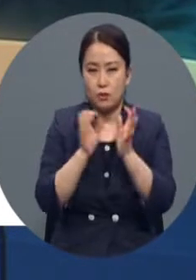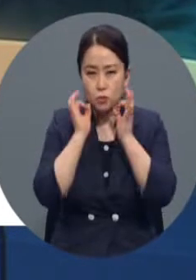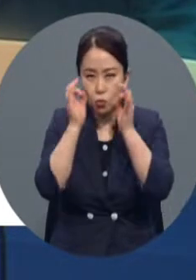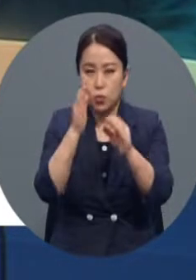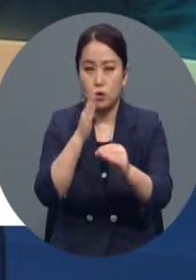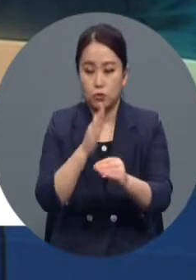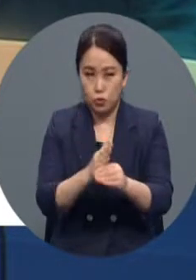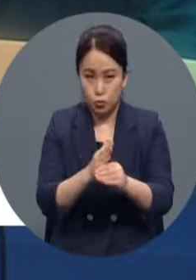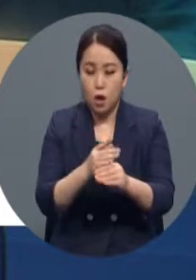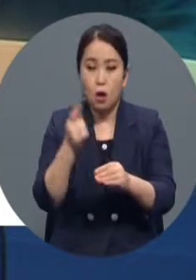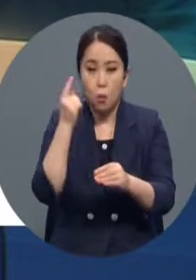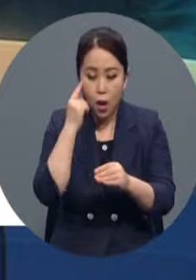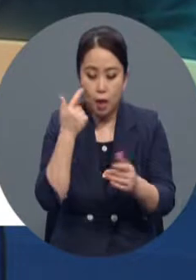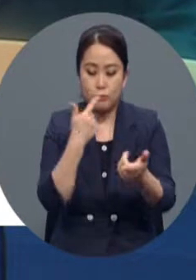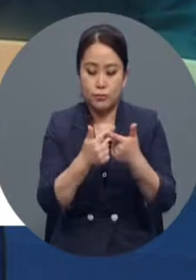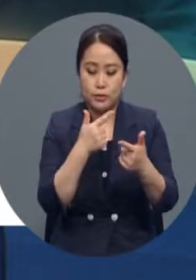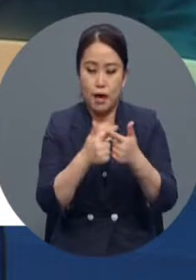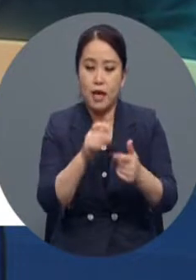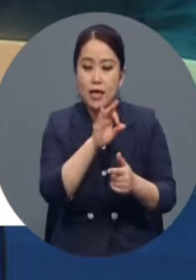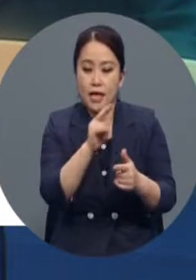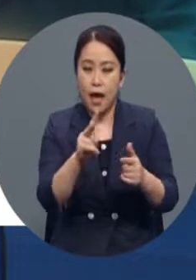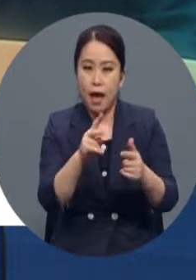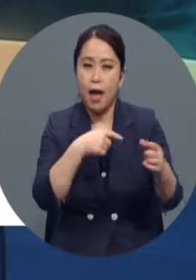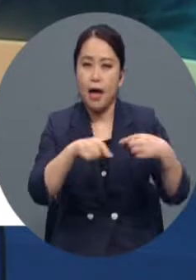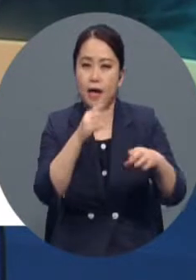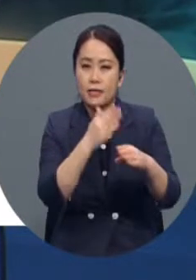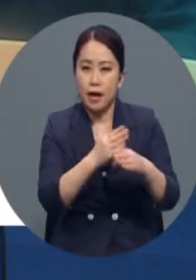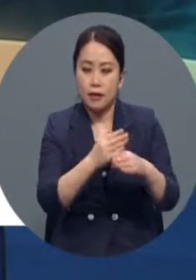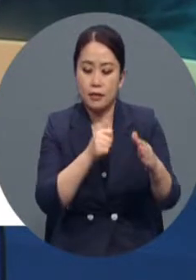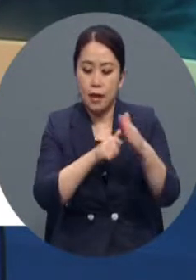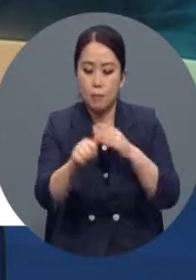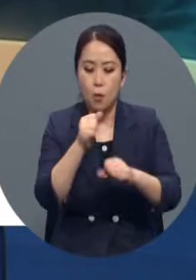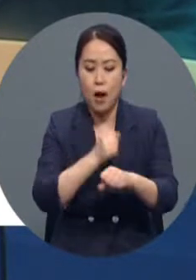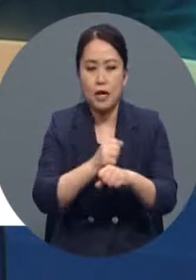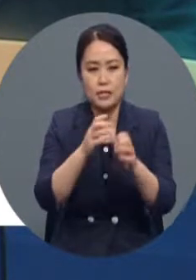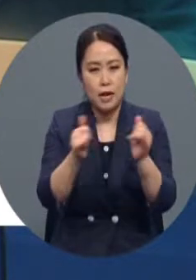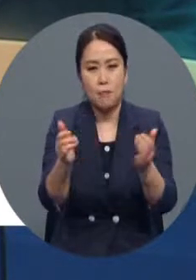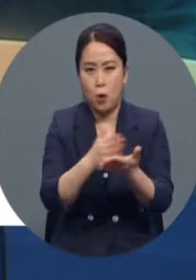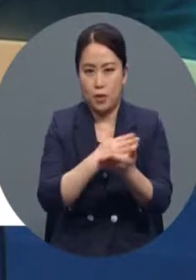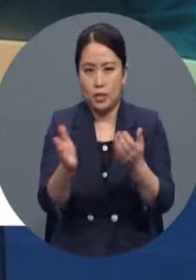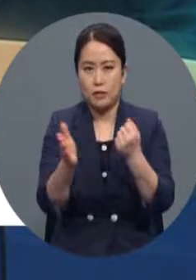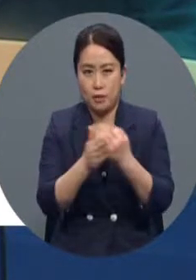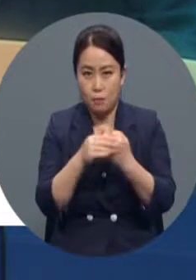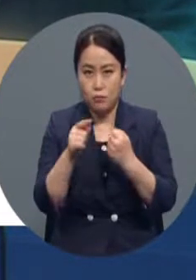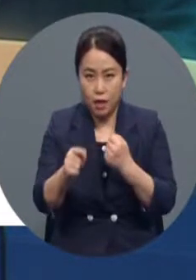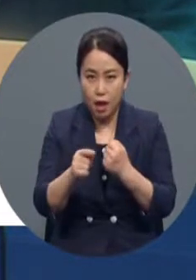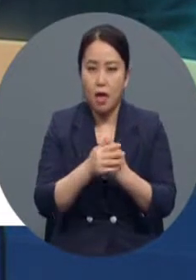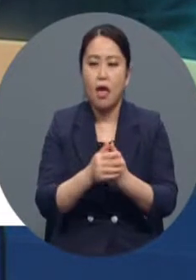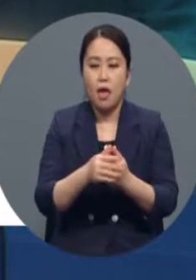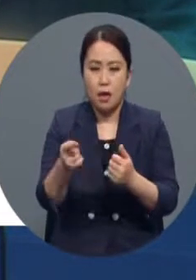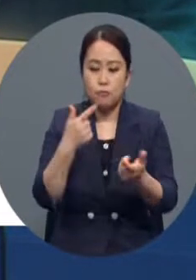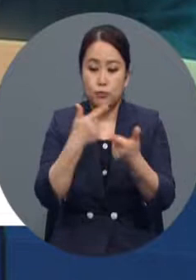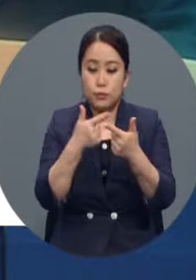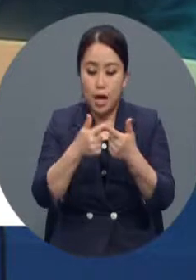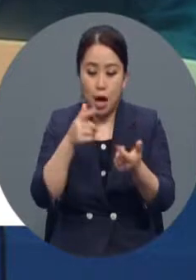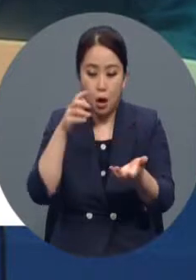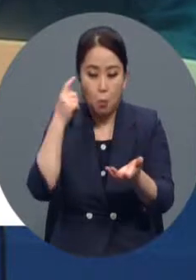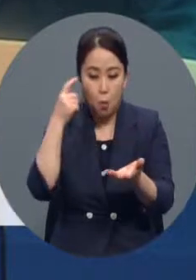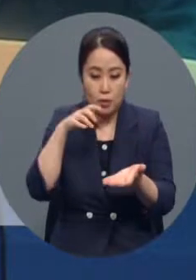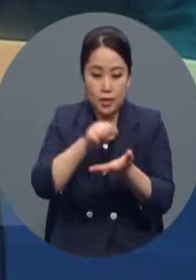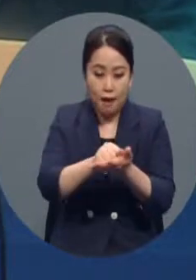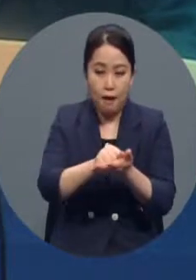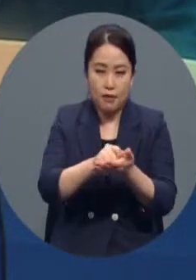야권을 대표할 유력한 정치인이 없는 만큼 당권 주자들의 부산 공략은 한층 더 치열해질 것으로